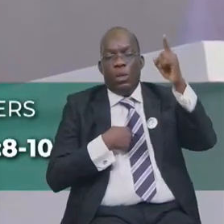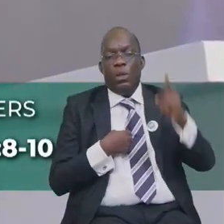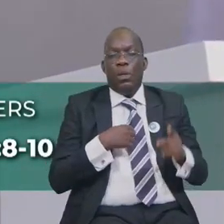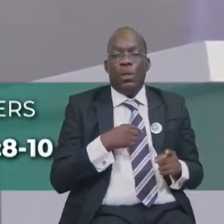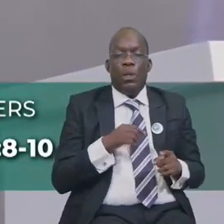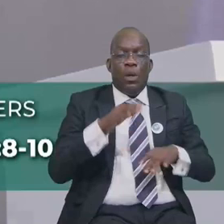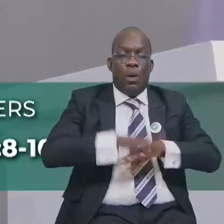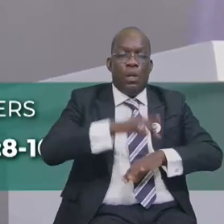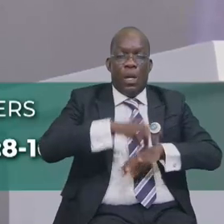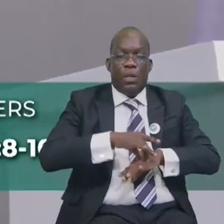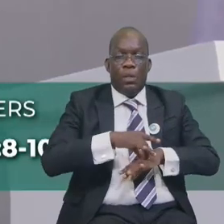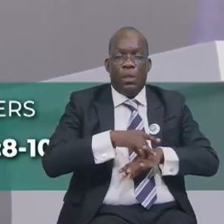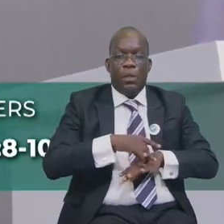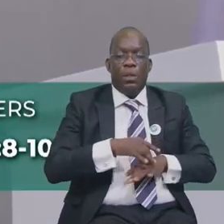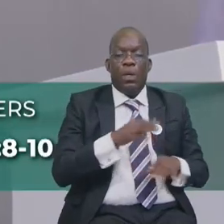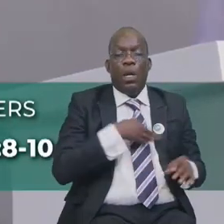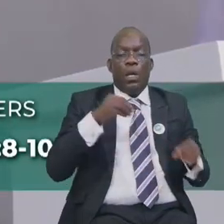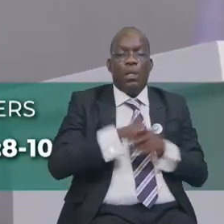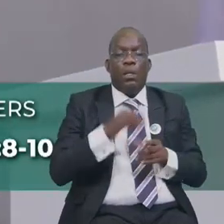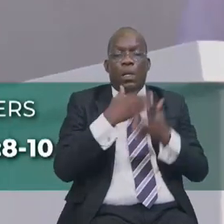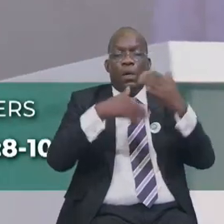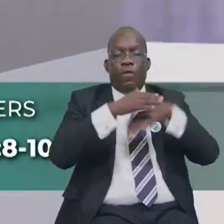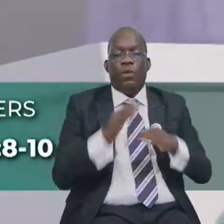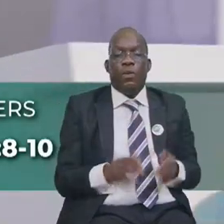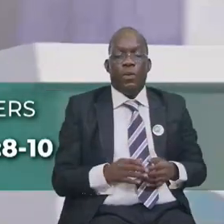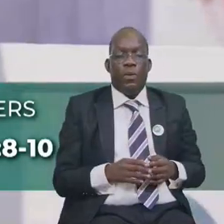ciel et sur la terre.